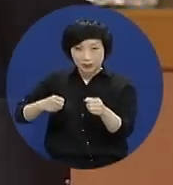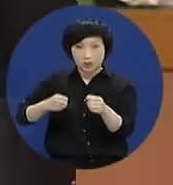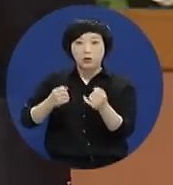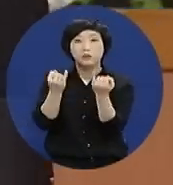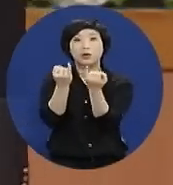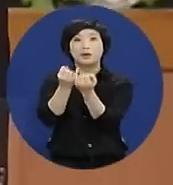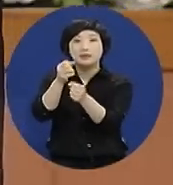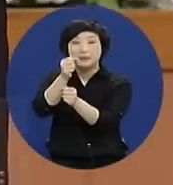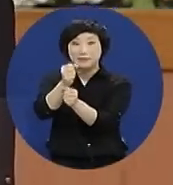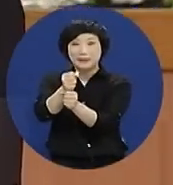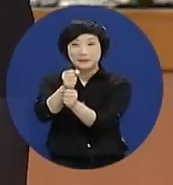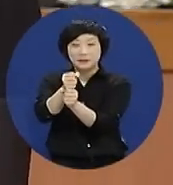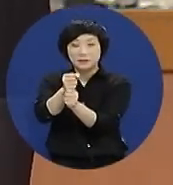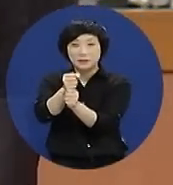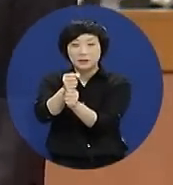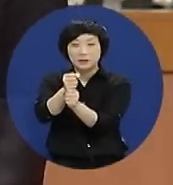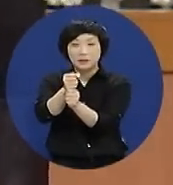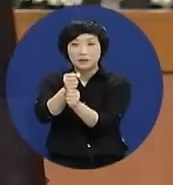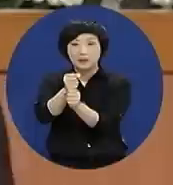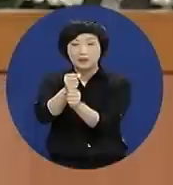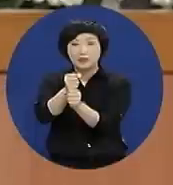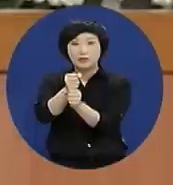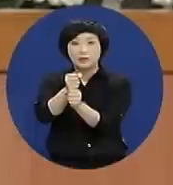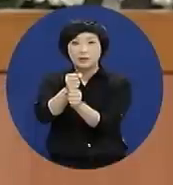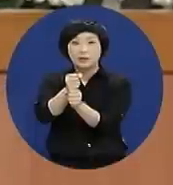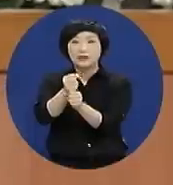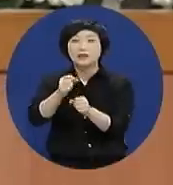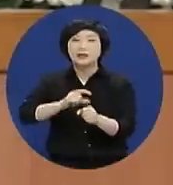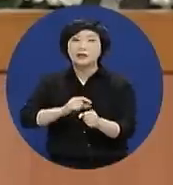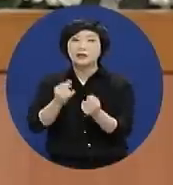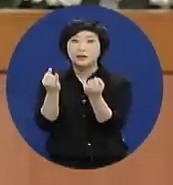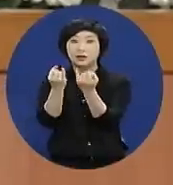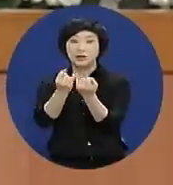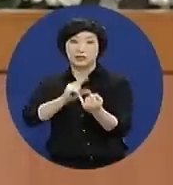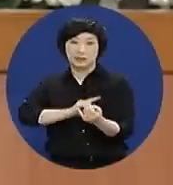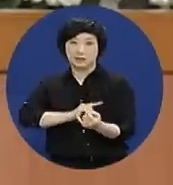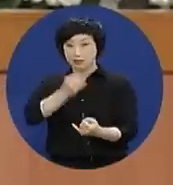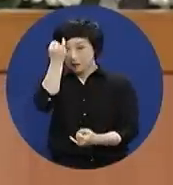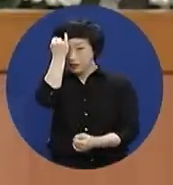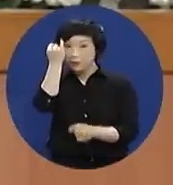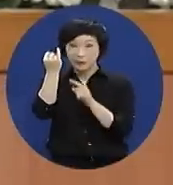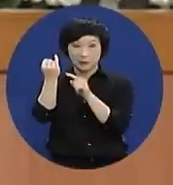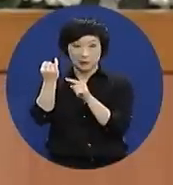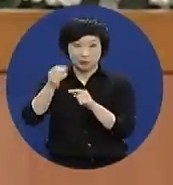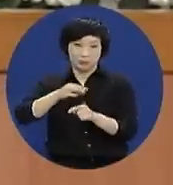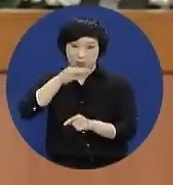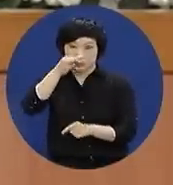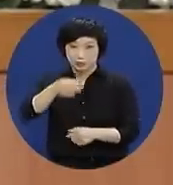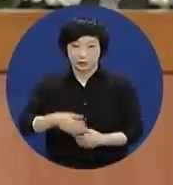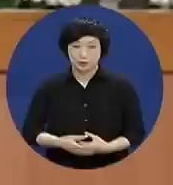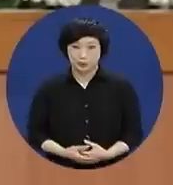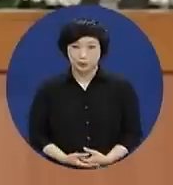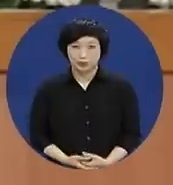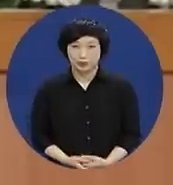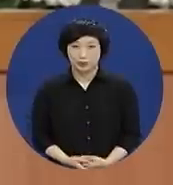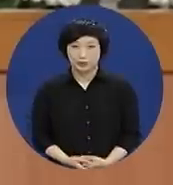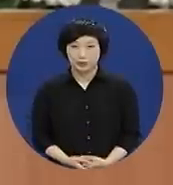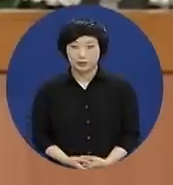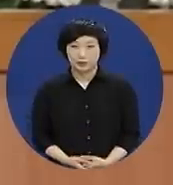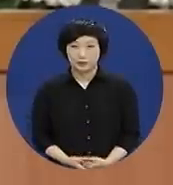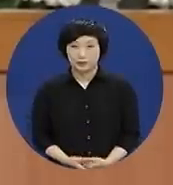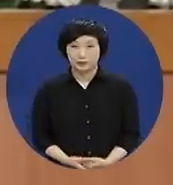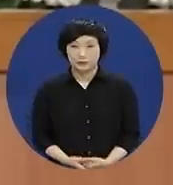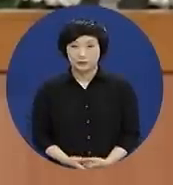げましたその名をエヴァと名付けました